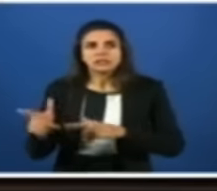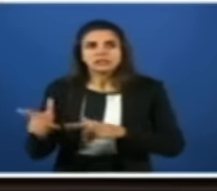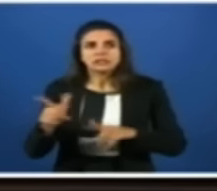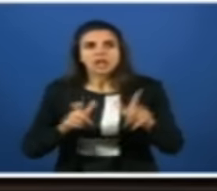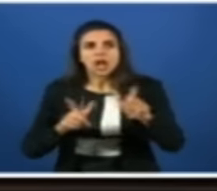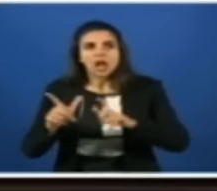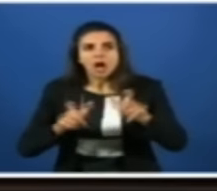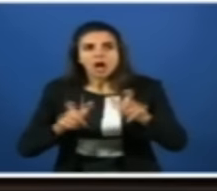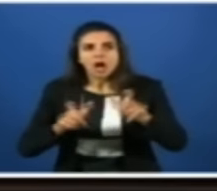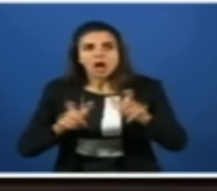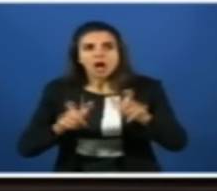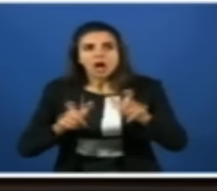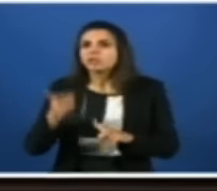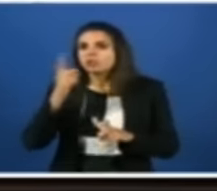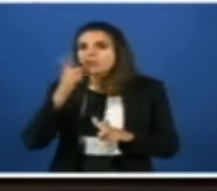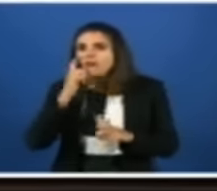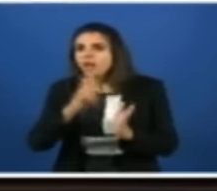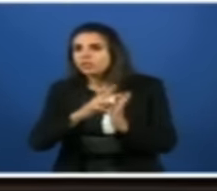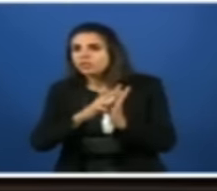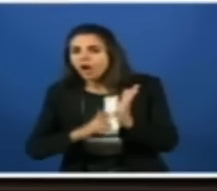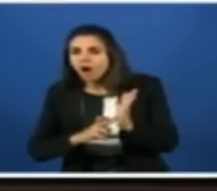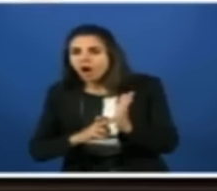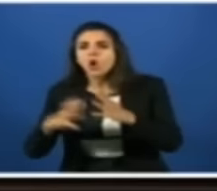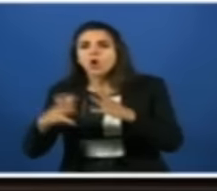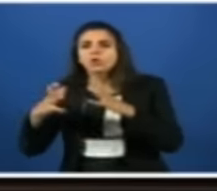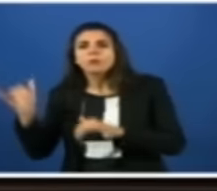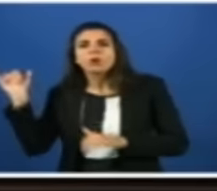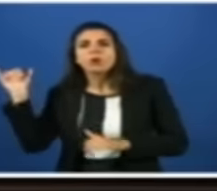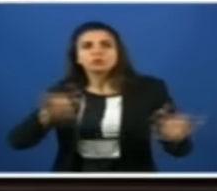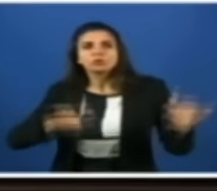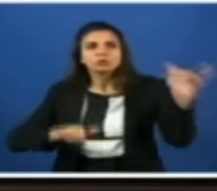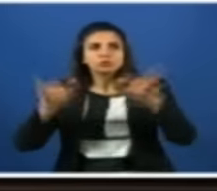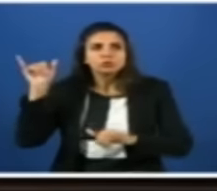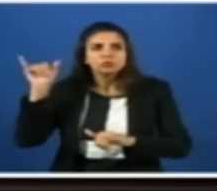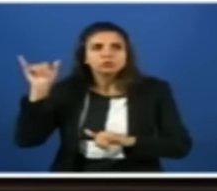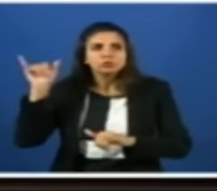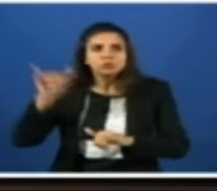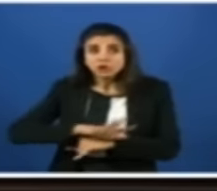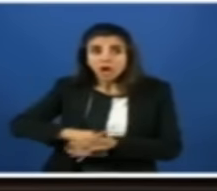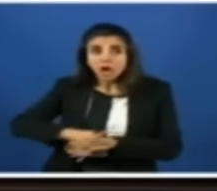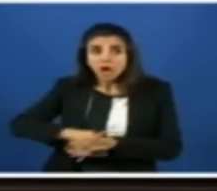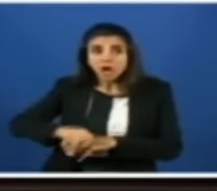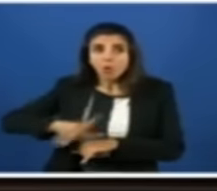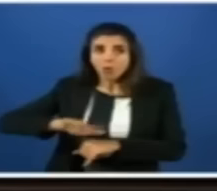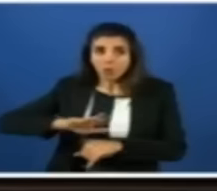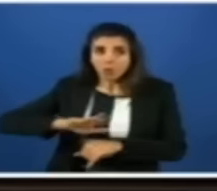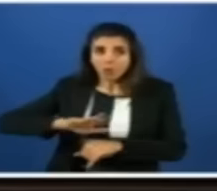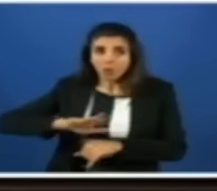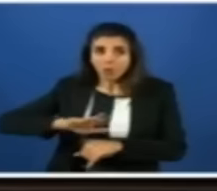silahlarını, devletin tanklarını, toplarını, uçaklarını gasp edin.